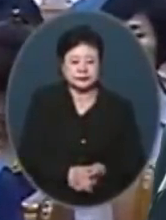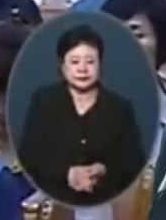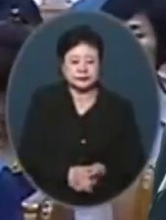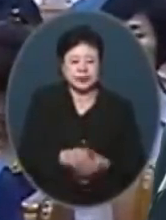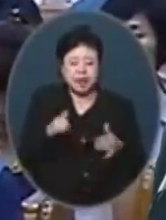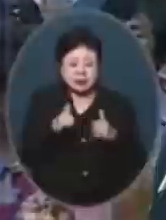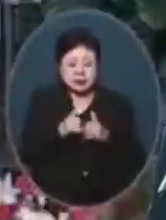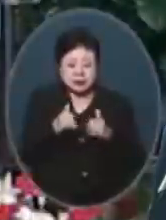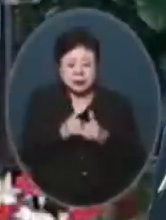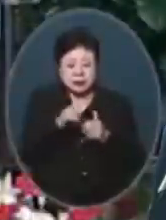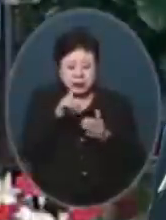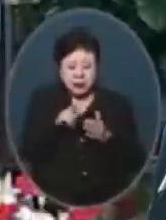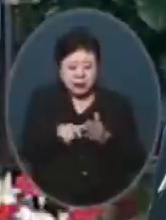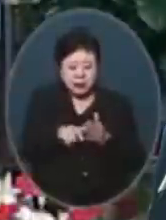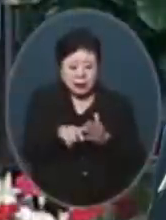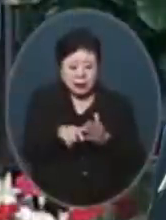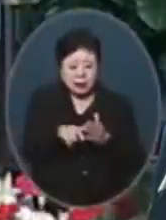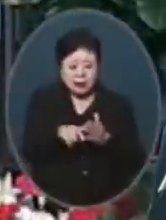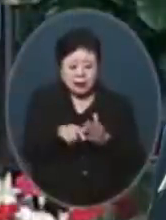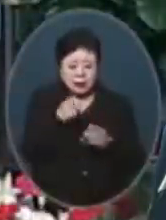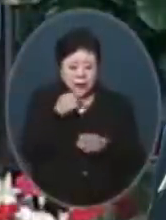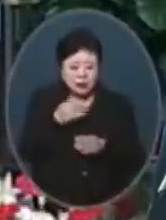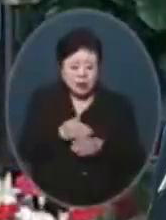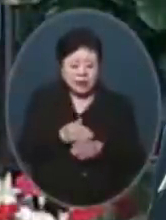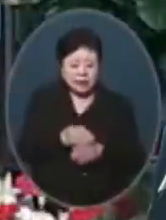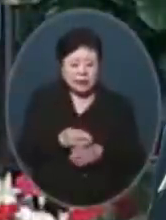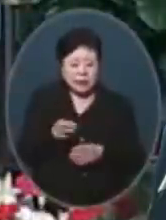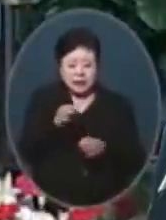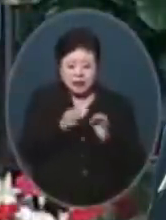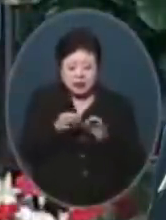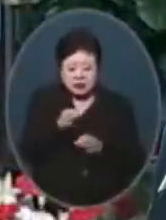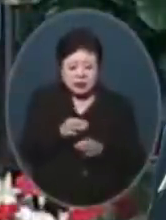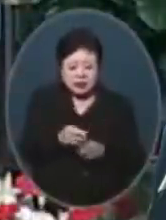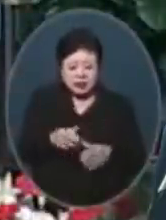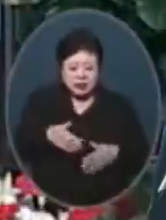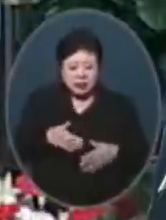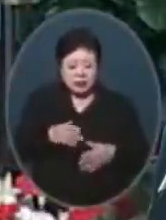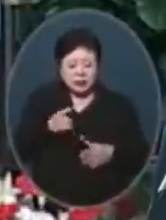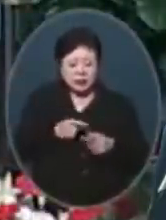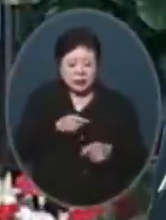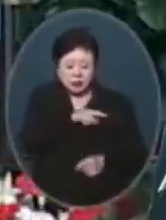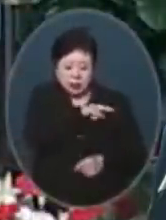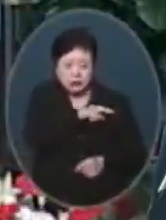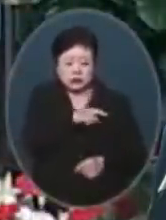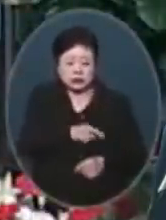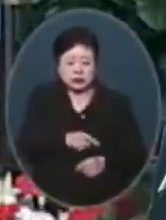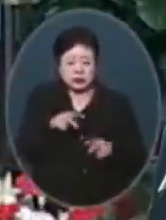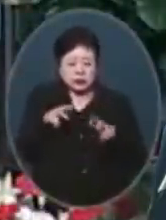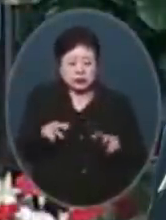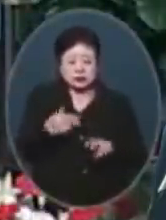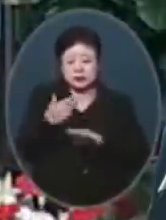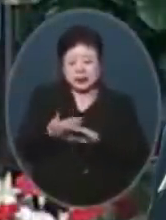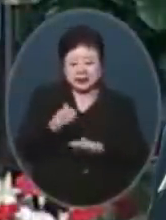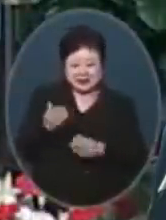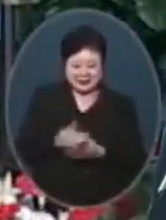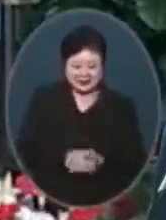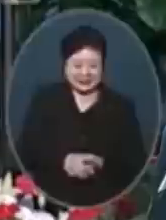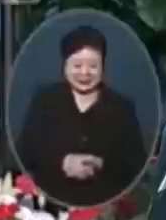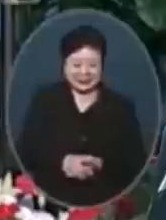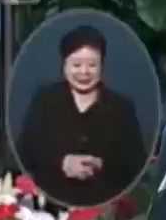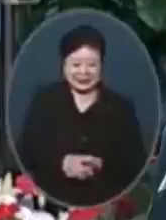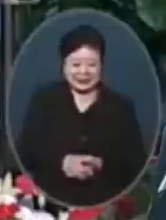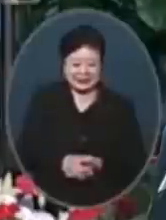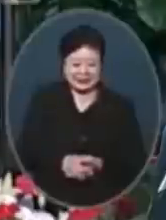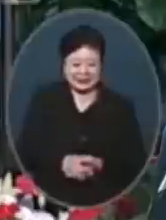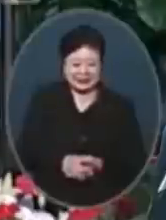전쟁 직후에 북한의 경제력이 남한보다 앞섰는데 지금은 반대입니다.